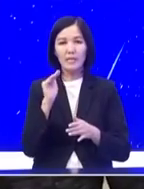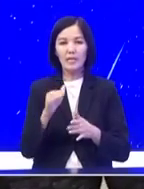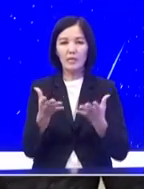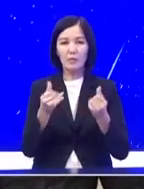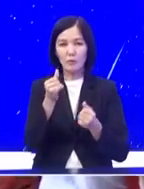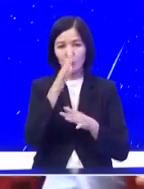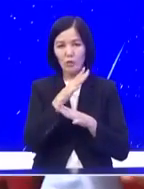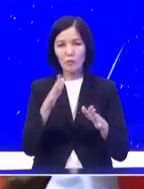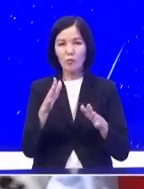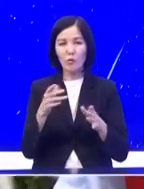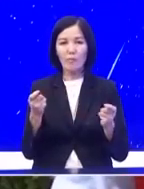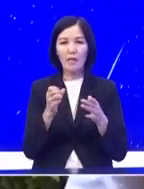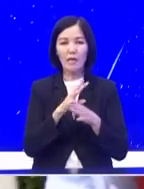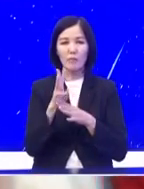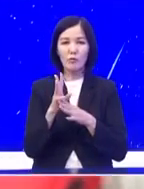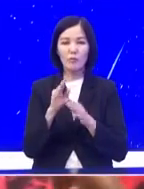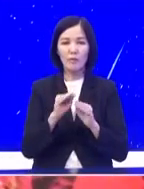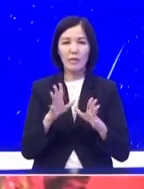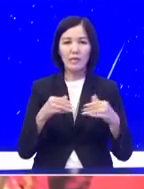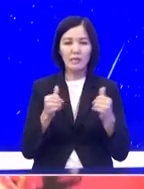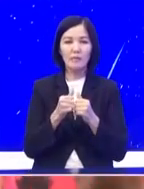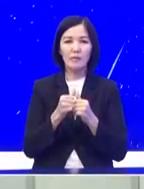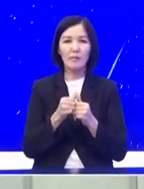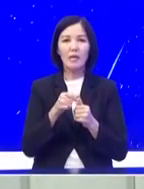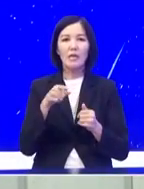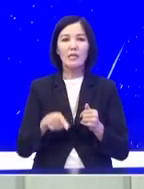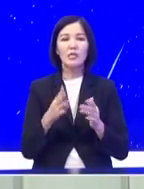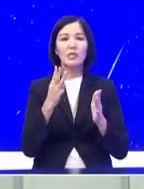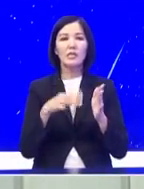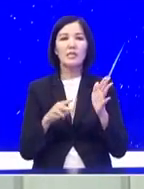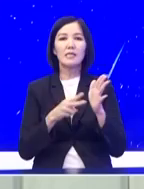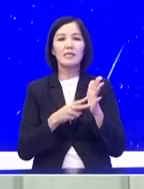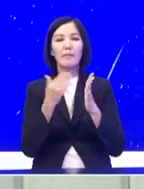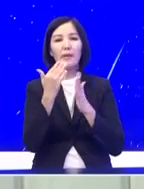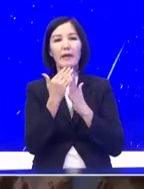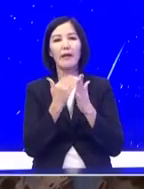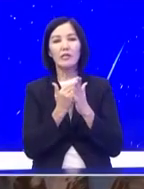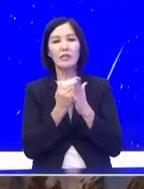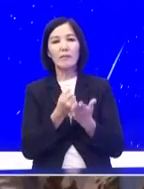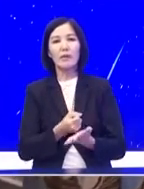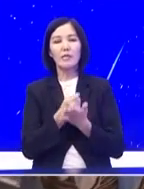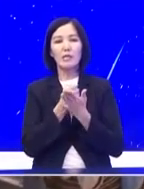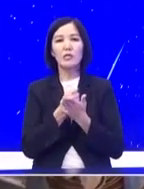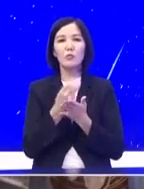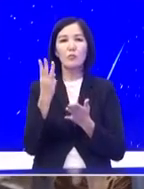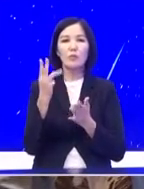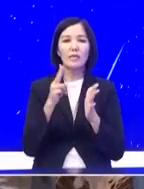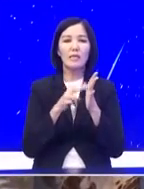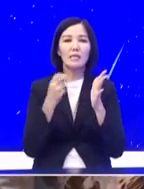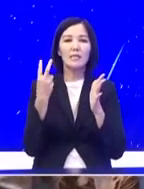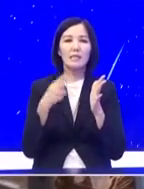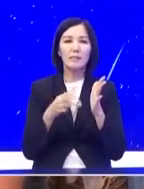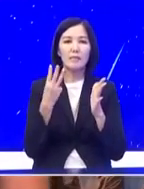которая положена малоимущим и многодетным семьям. Из 1037 граждан материальную поддержку получили только